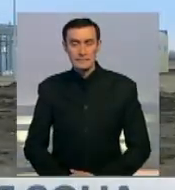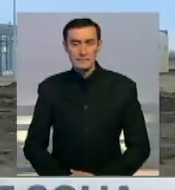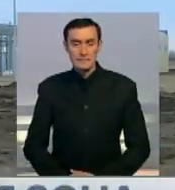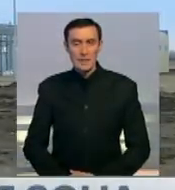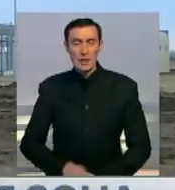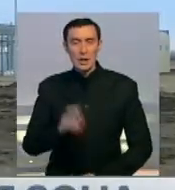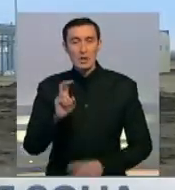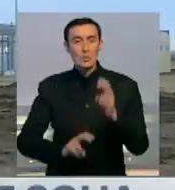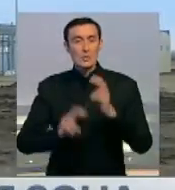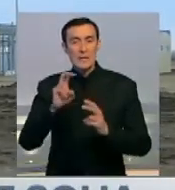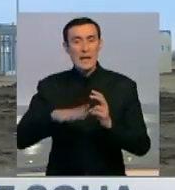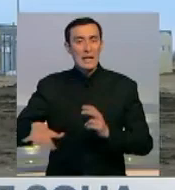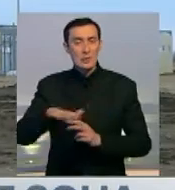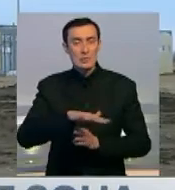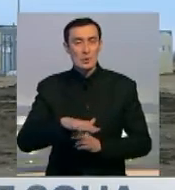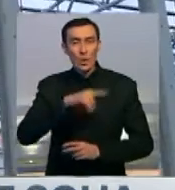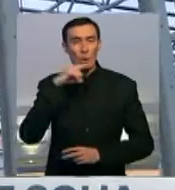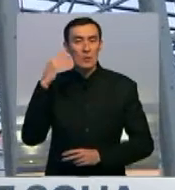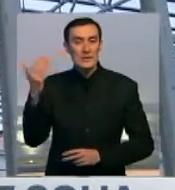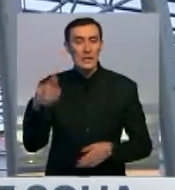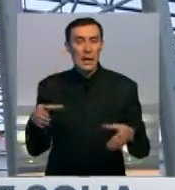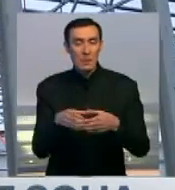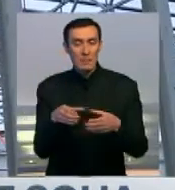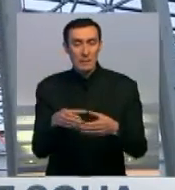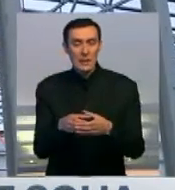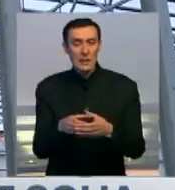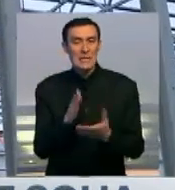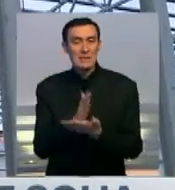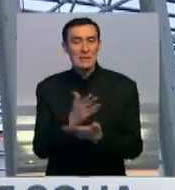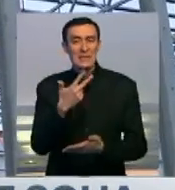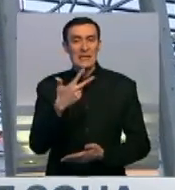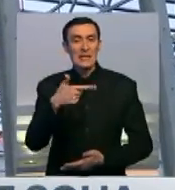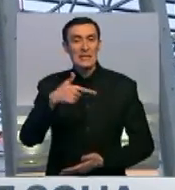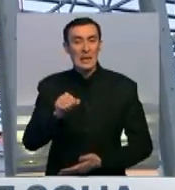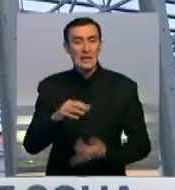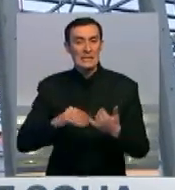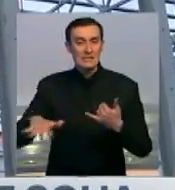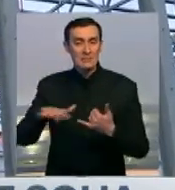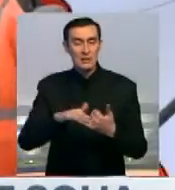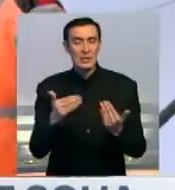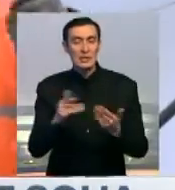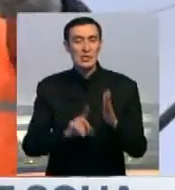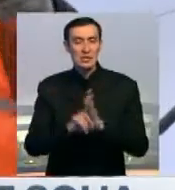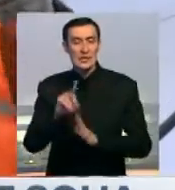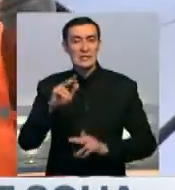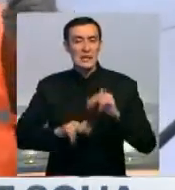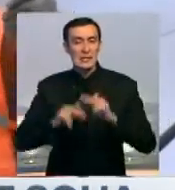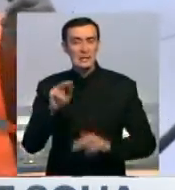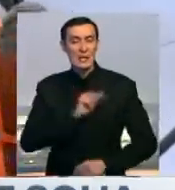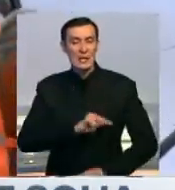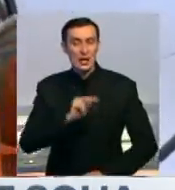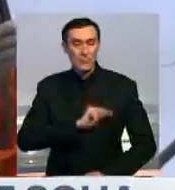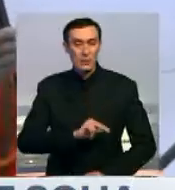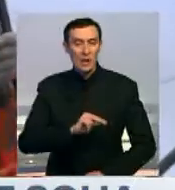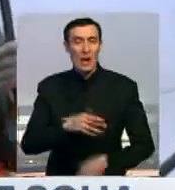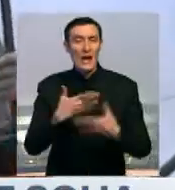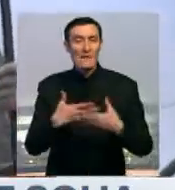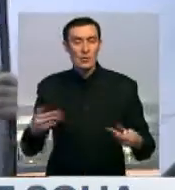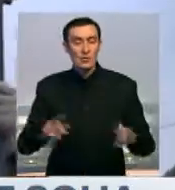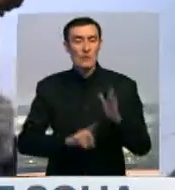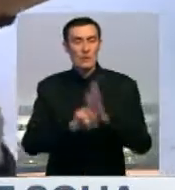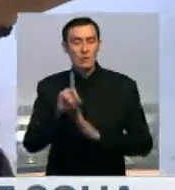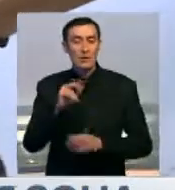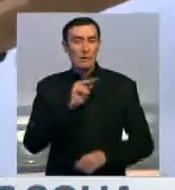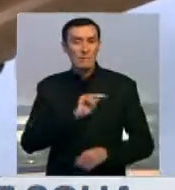В индустриальной зоне российская компания получила 3 гектара земли. Сейчас первый инвестор ведет строительные работы, а уже весной